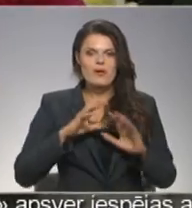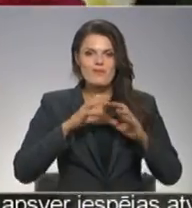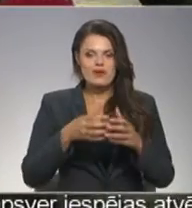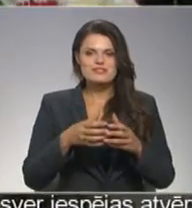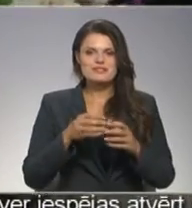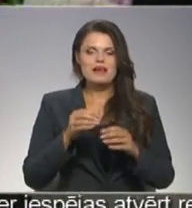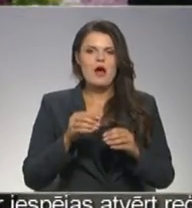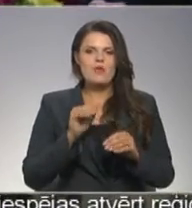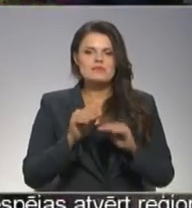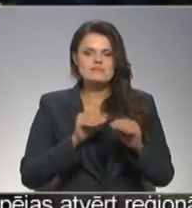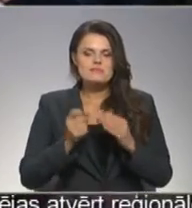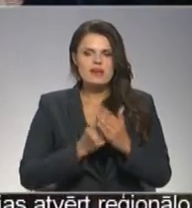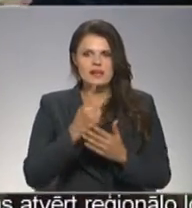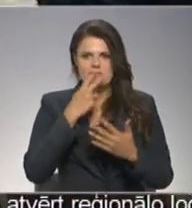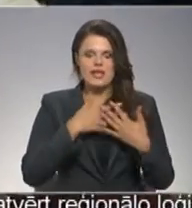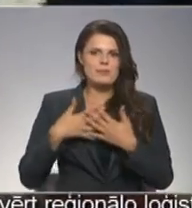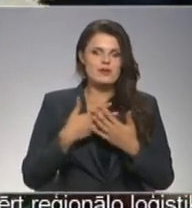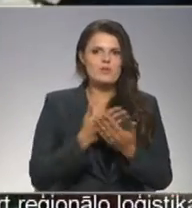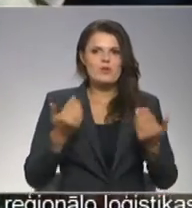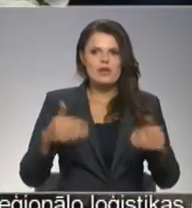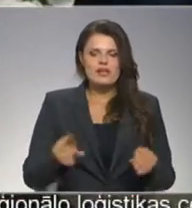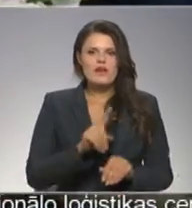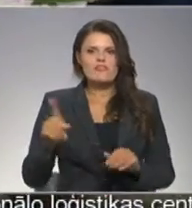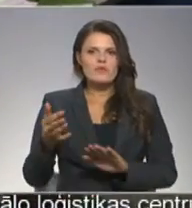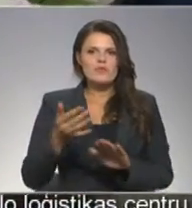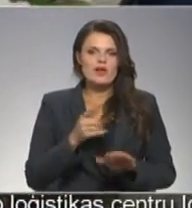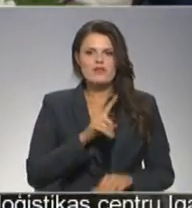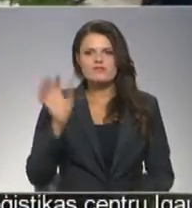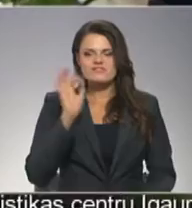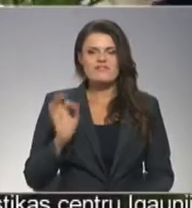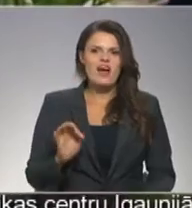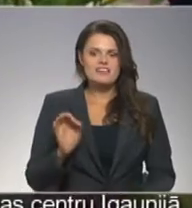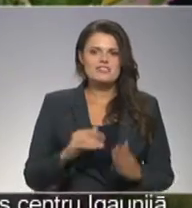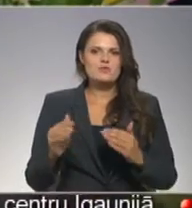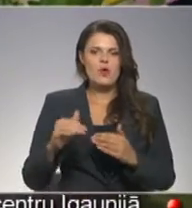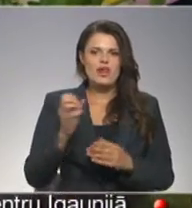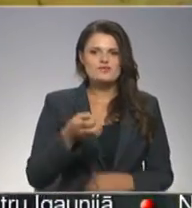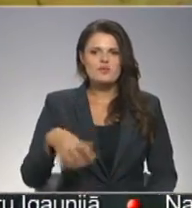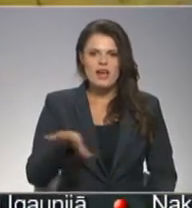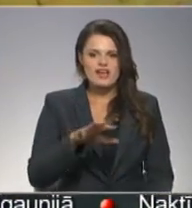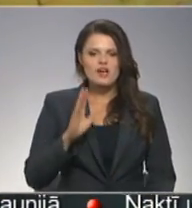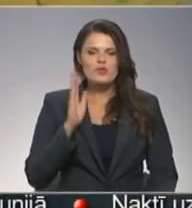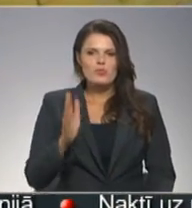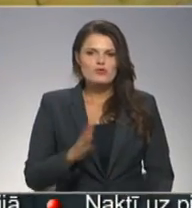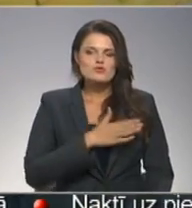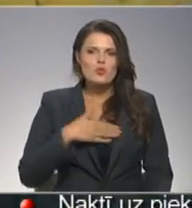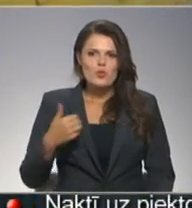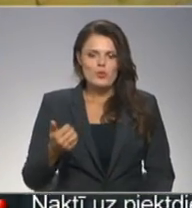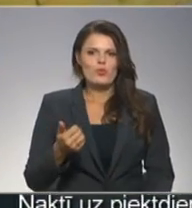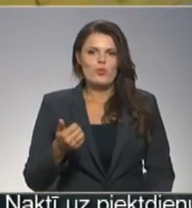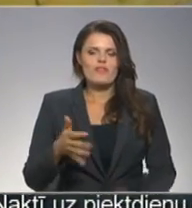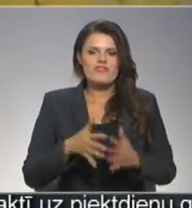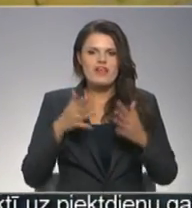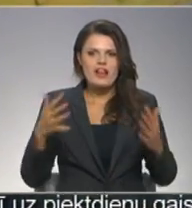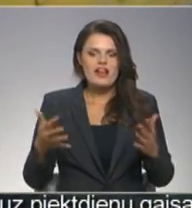pasaules selekcionāra radītie brīnumi, kuri jau esot nonākuši līdz Vācijas kolekcionāru dārziem. Būs ļoti